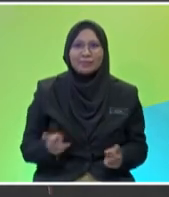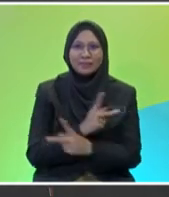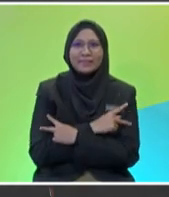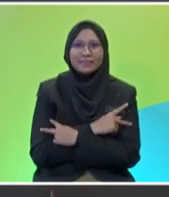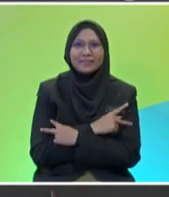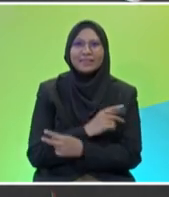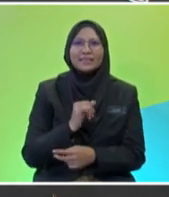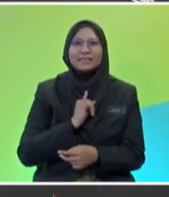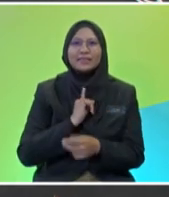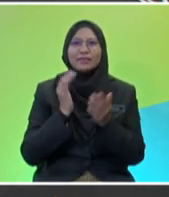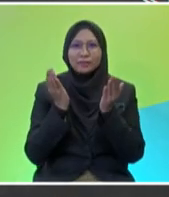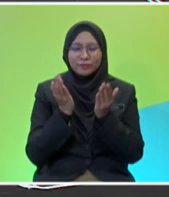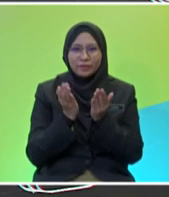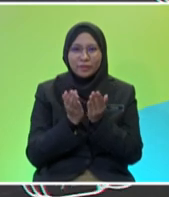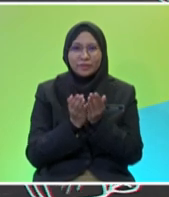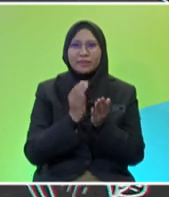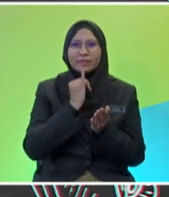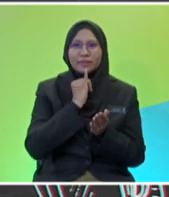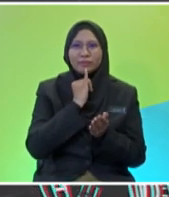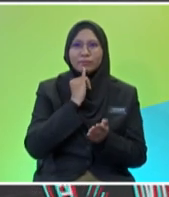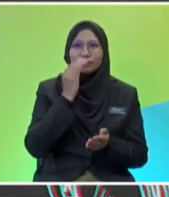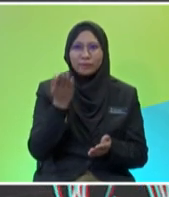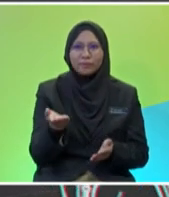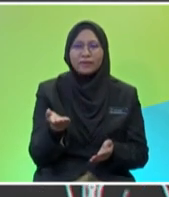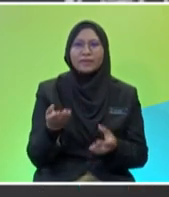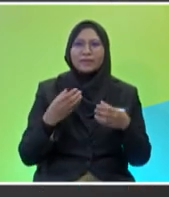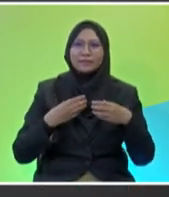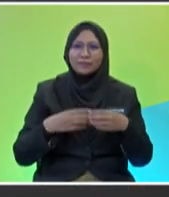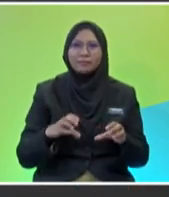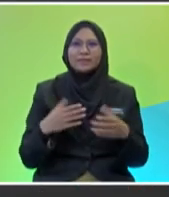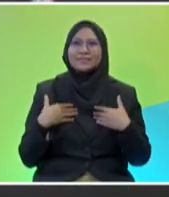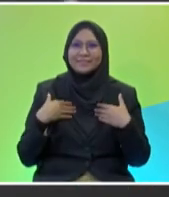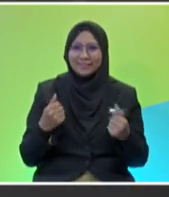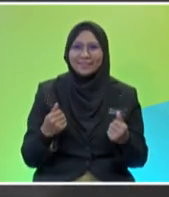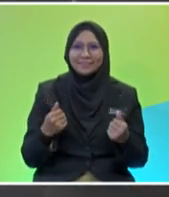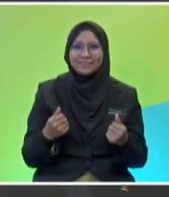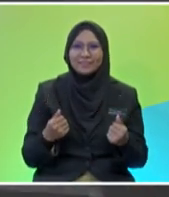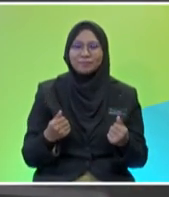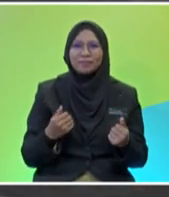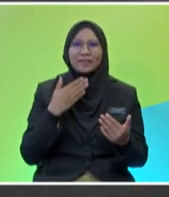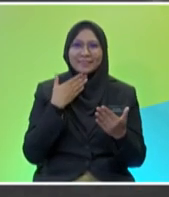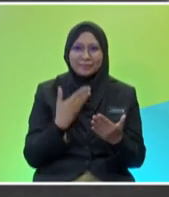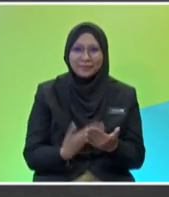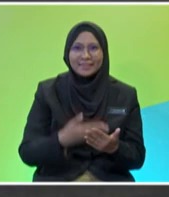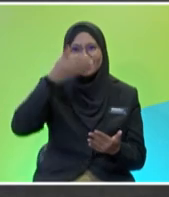berdoa semoga ibu Adek cepat sembuh terima kasih